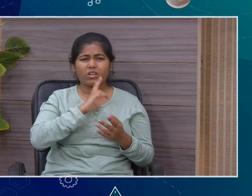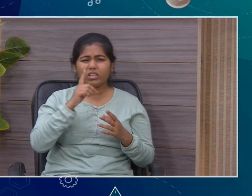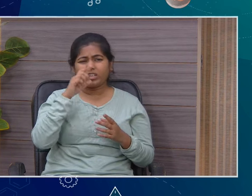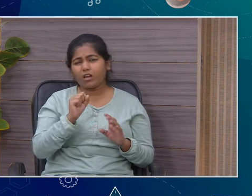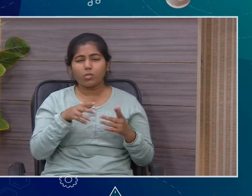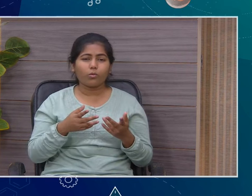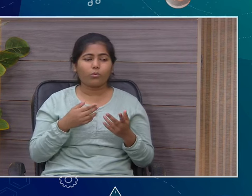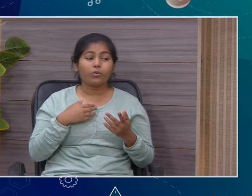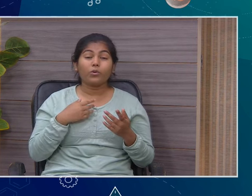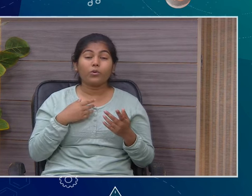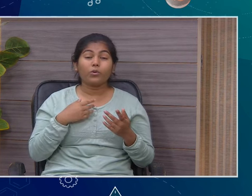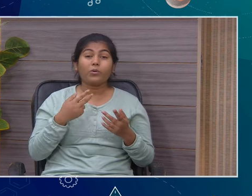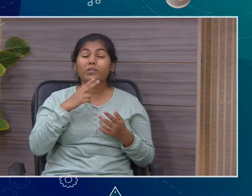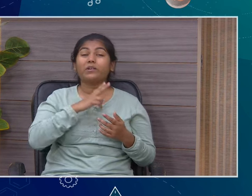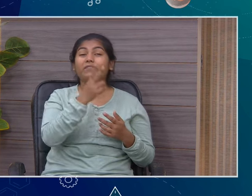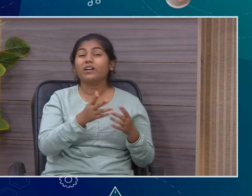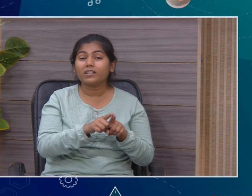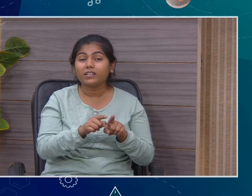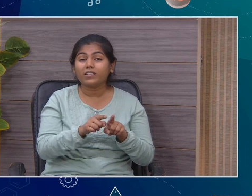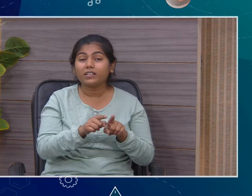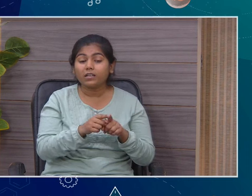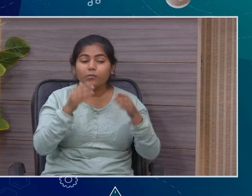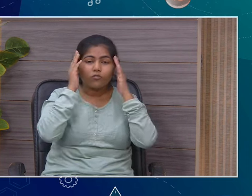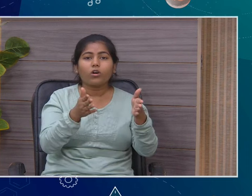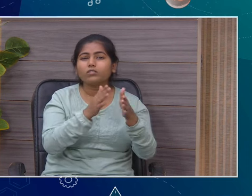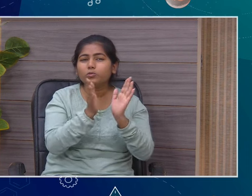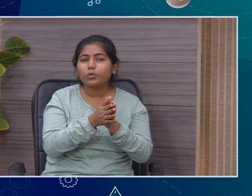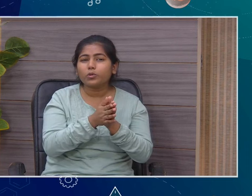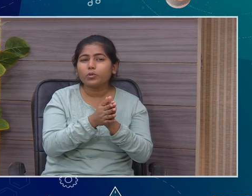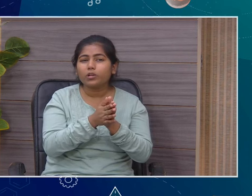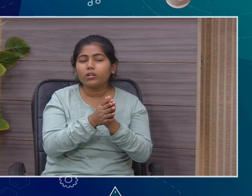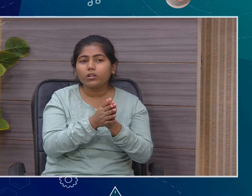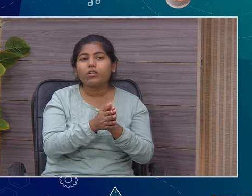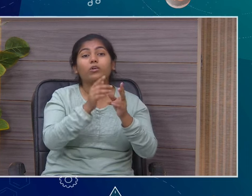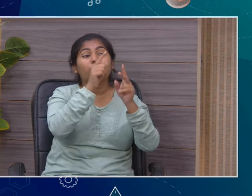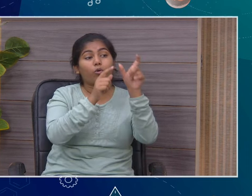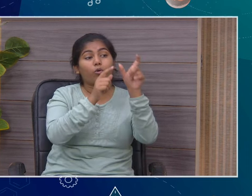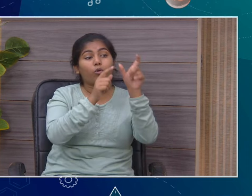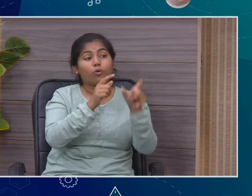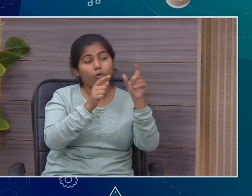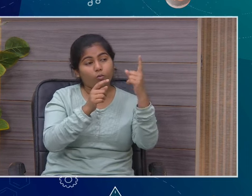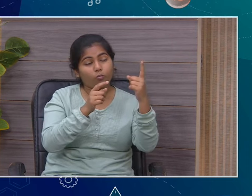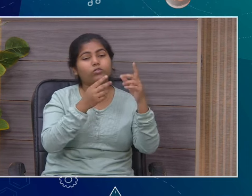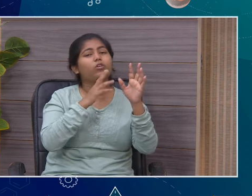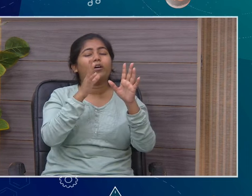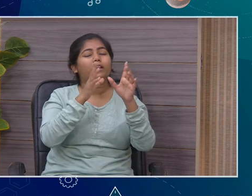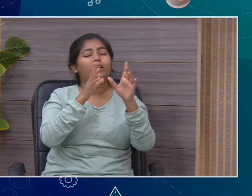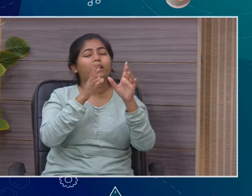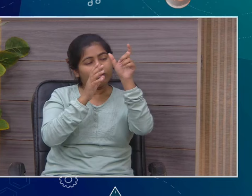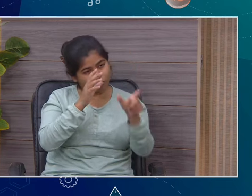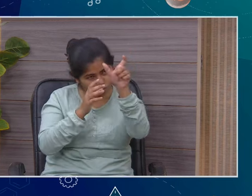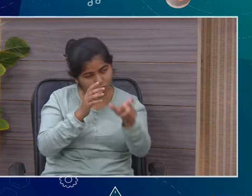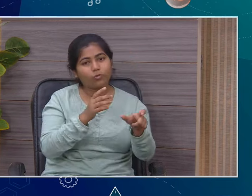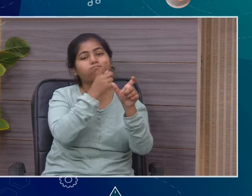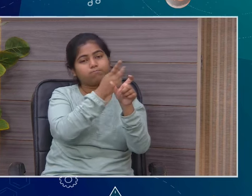तो मैंने आपको क्या बताया कि हमें कितने पे कॉन्सेंट्रेट करना है, रो वन रो टू कॉलम सर कॉलम वन